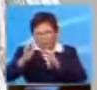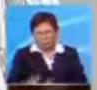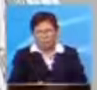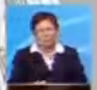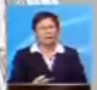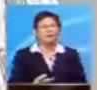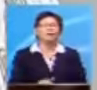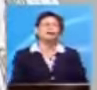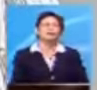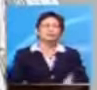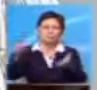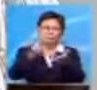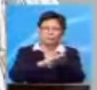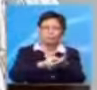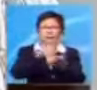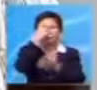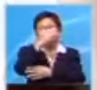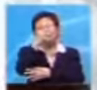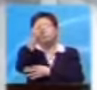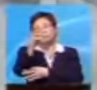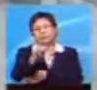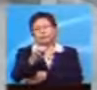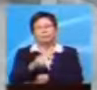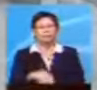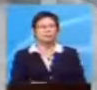shahprab Ahmad untuk